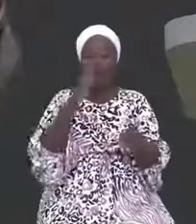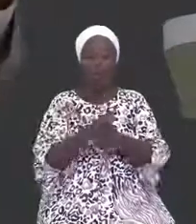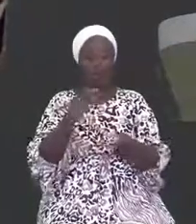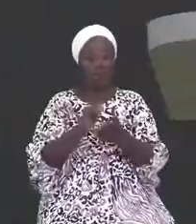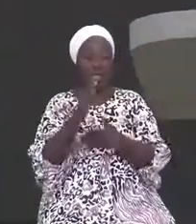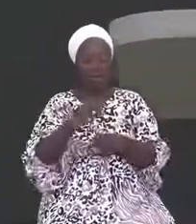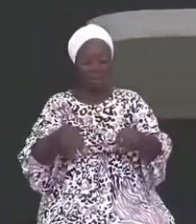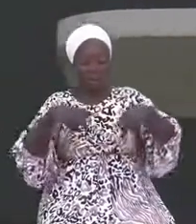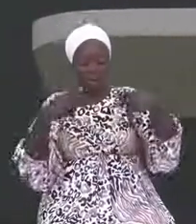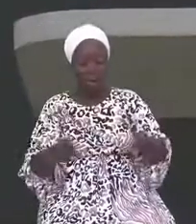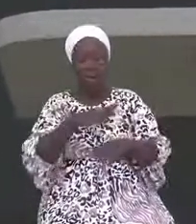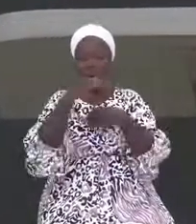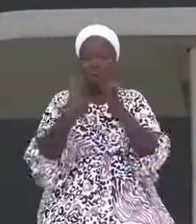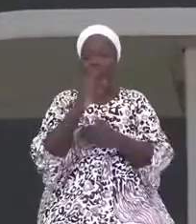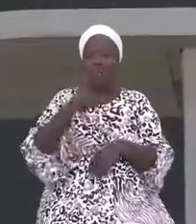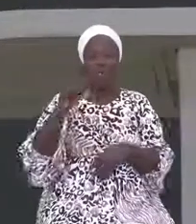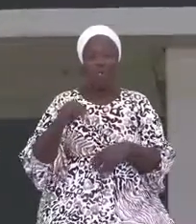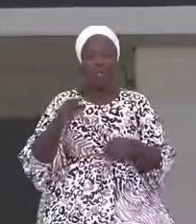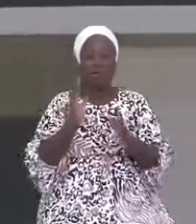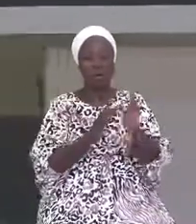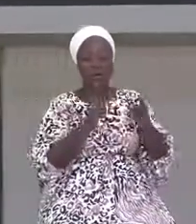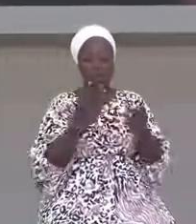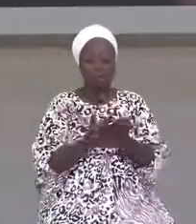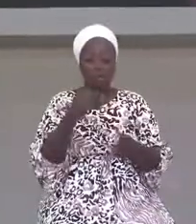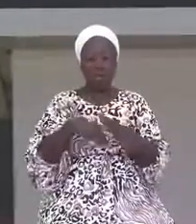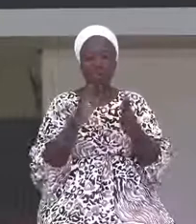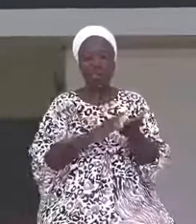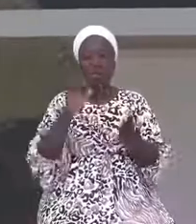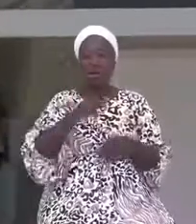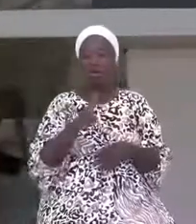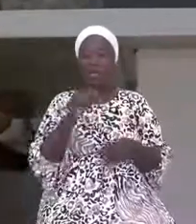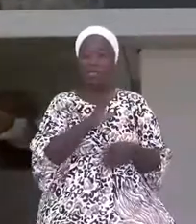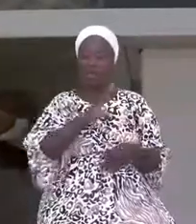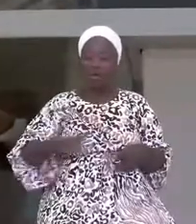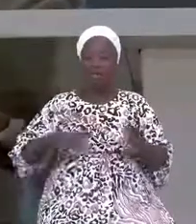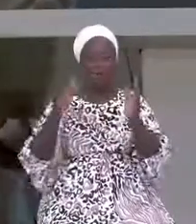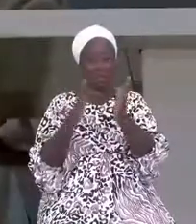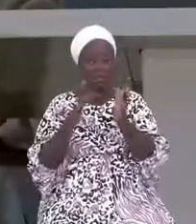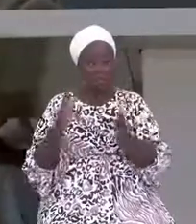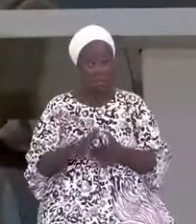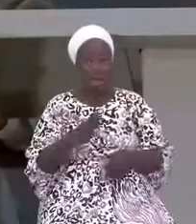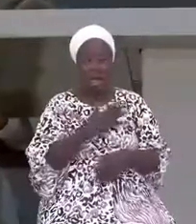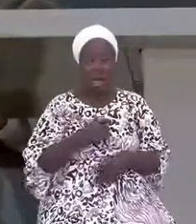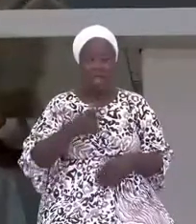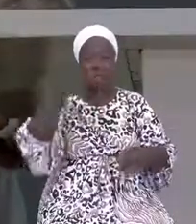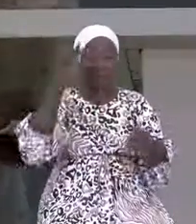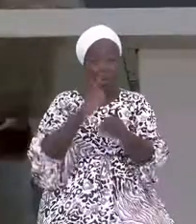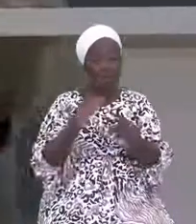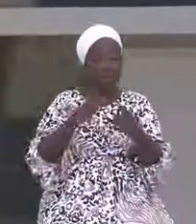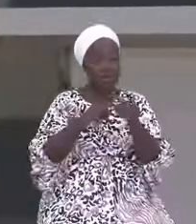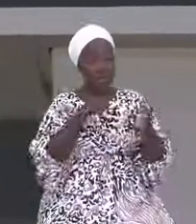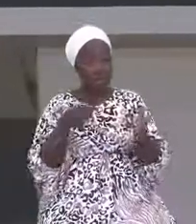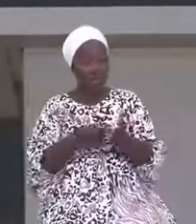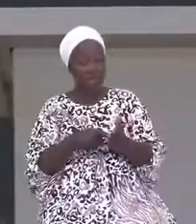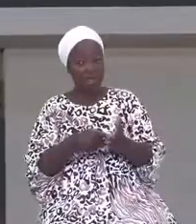va pourvoir à tous tes besoins selon sa richesse avec gloire en Jésus-Christ, et il y ajoute un